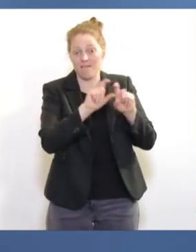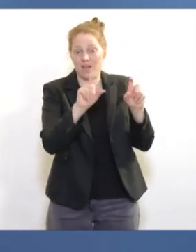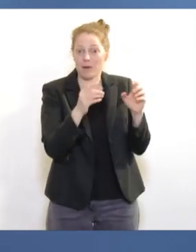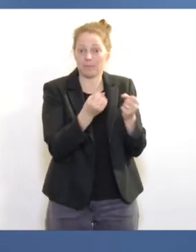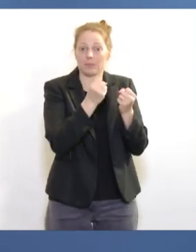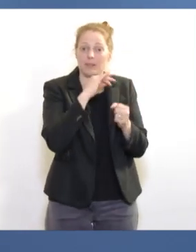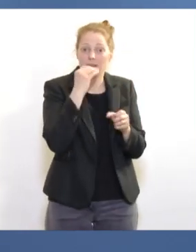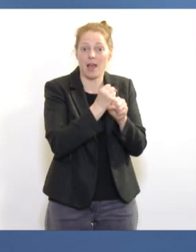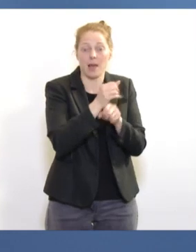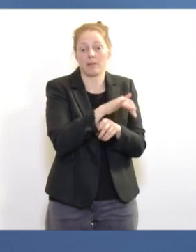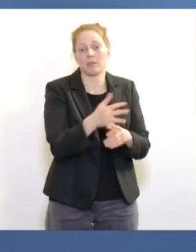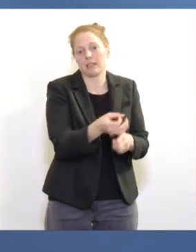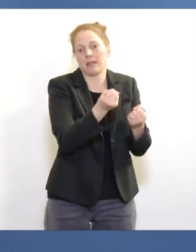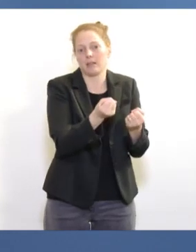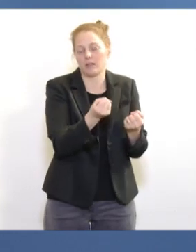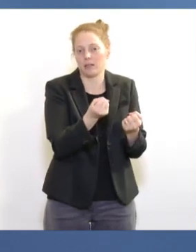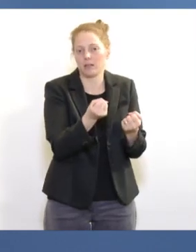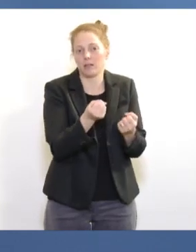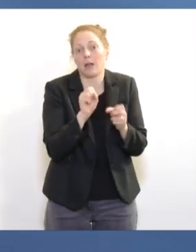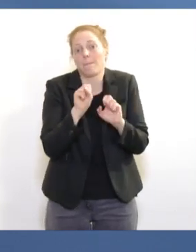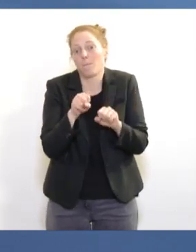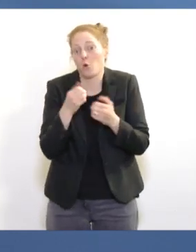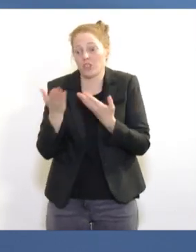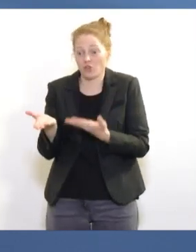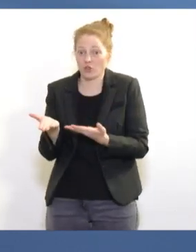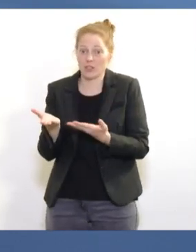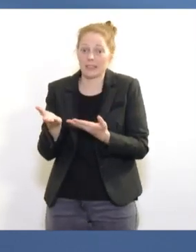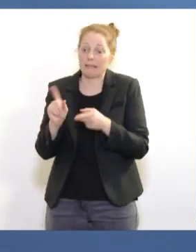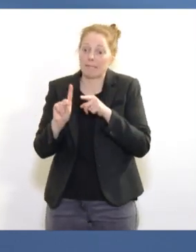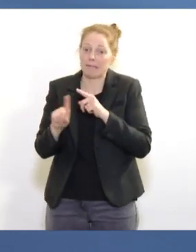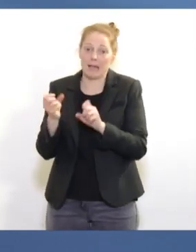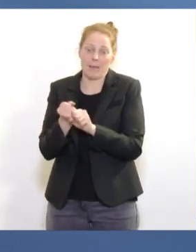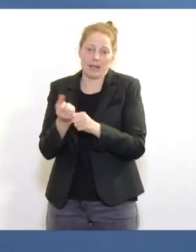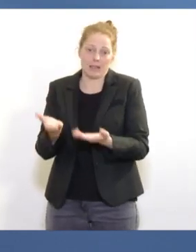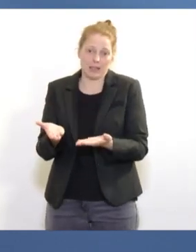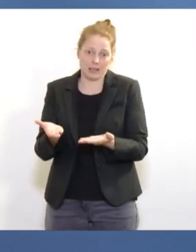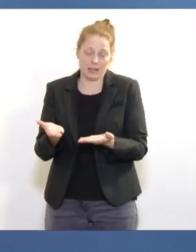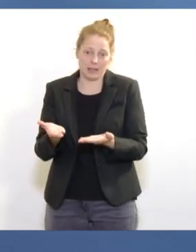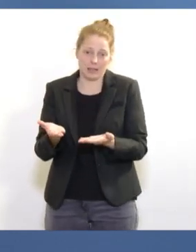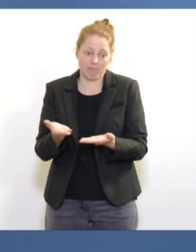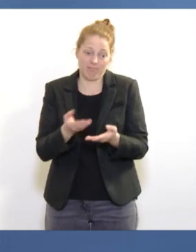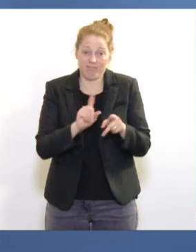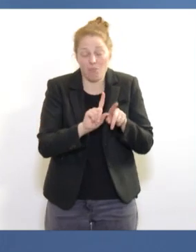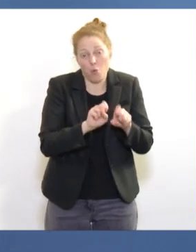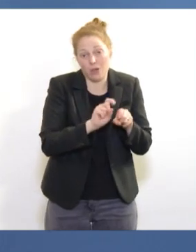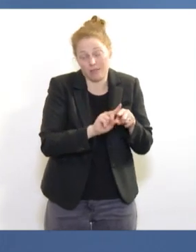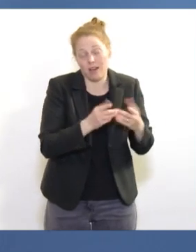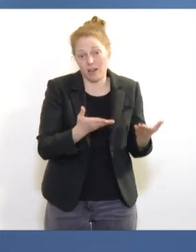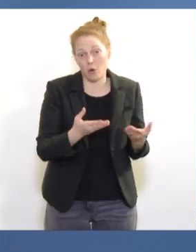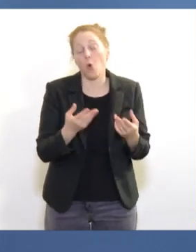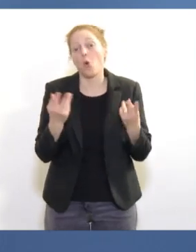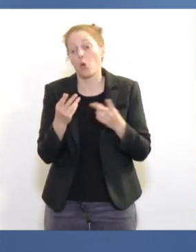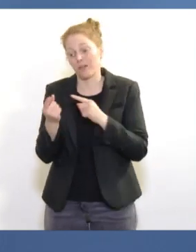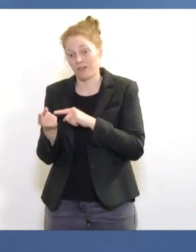viele Arbeitsplätze zu retten. Und wir holen nach Kauf, dass wir einen gewissen Fehlercode müssen akzeptieren.